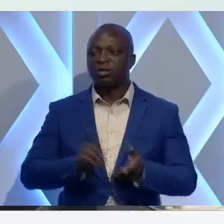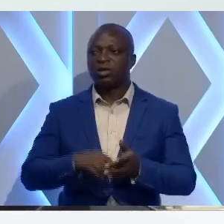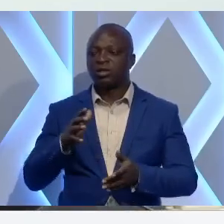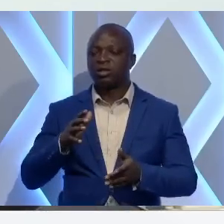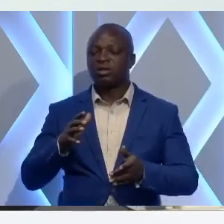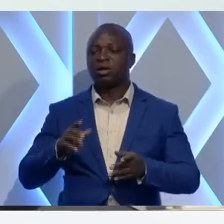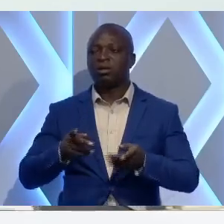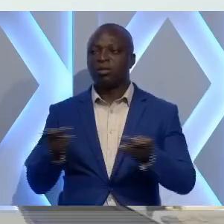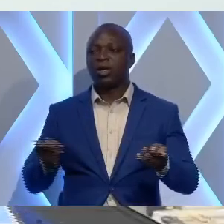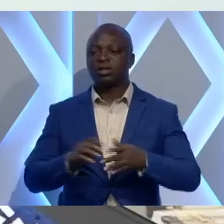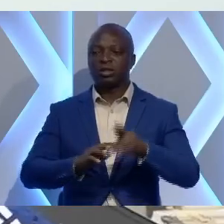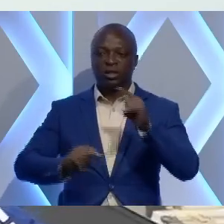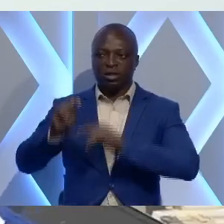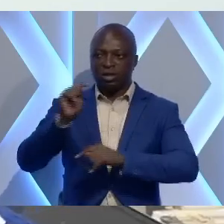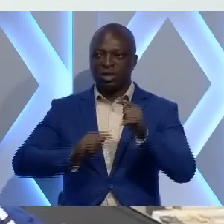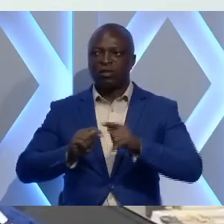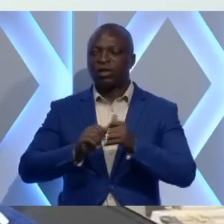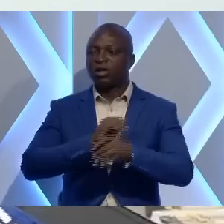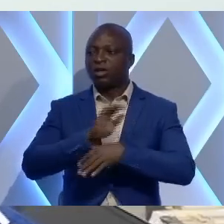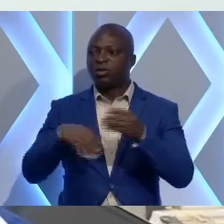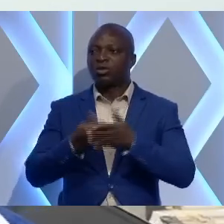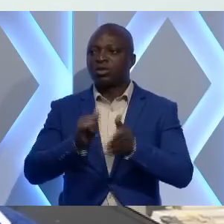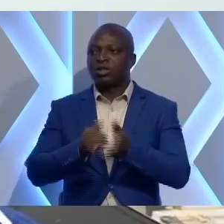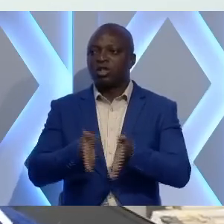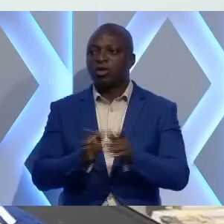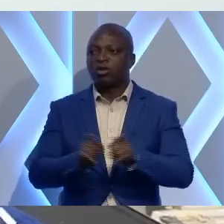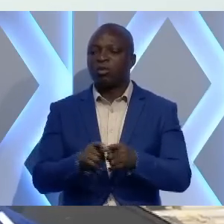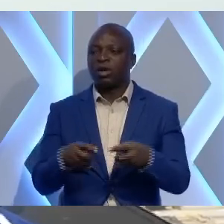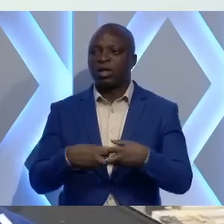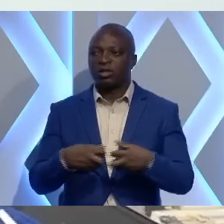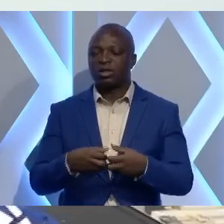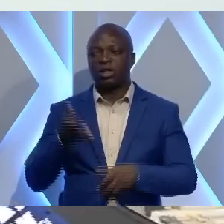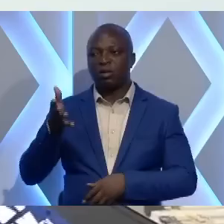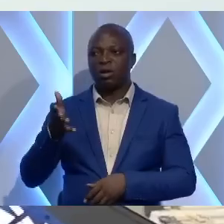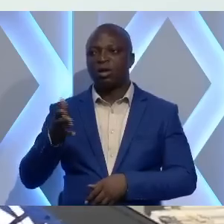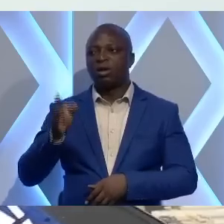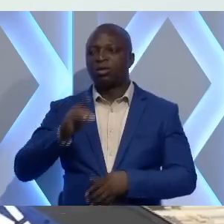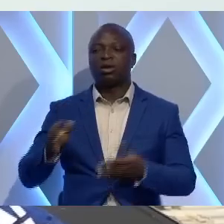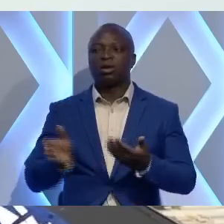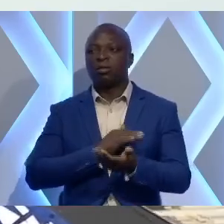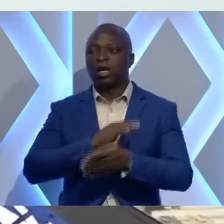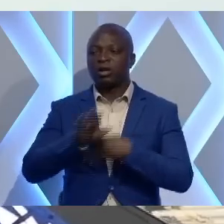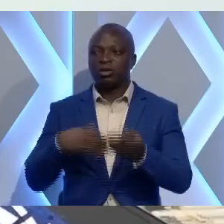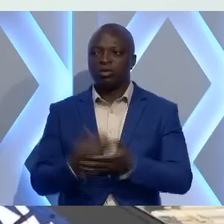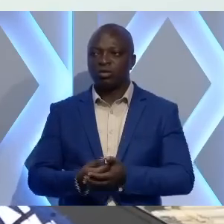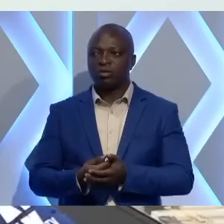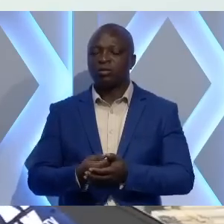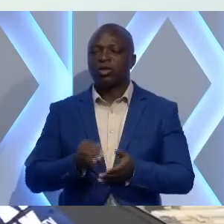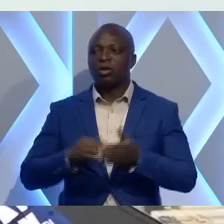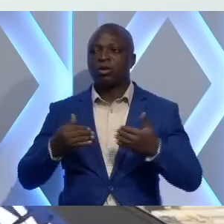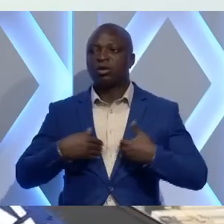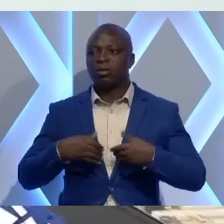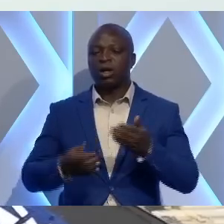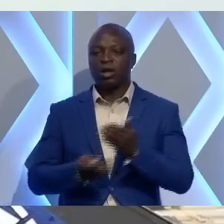théâtre, avec tout ce que ça demande comme énergie là-bas. Donc malgré tout, on aura une